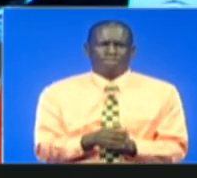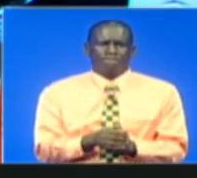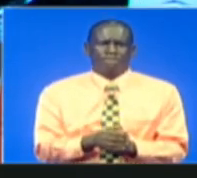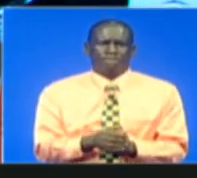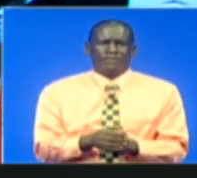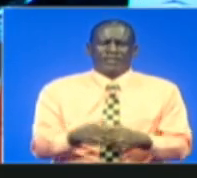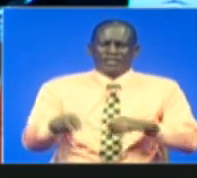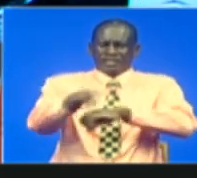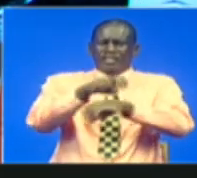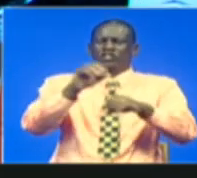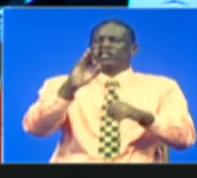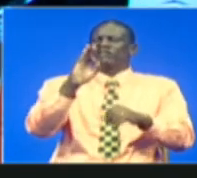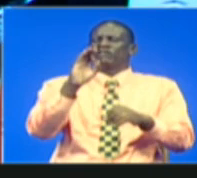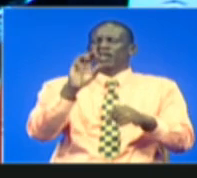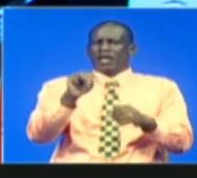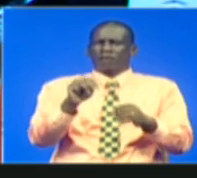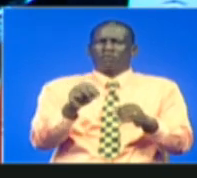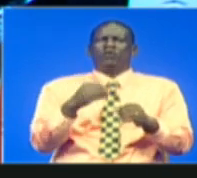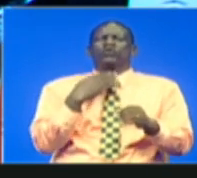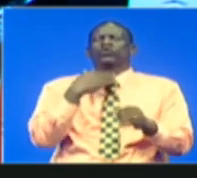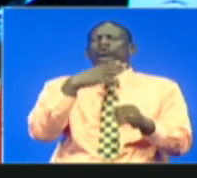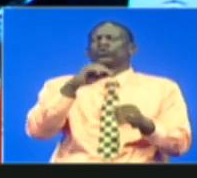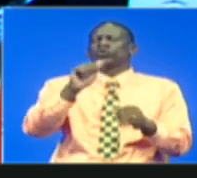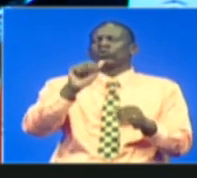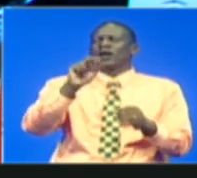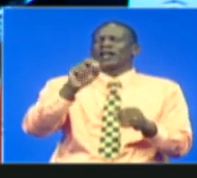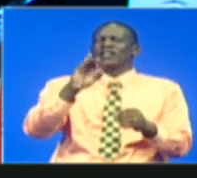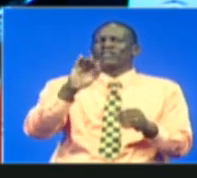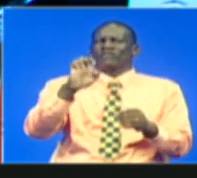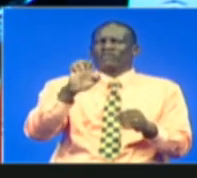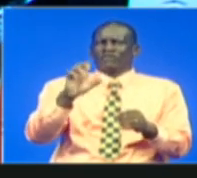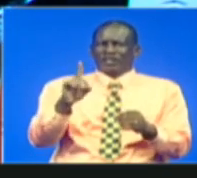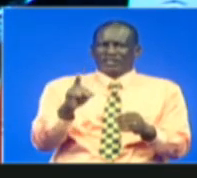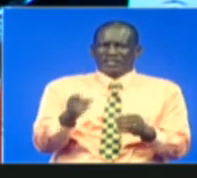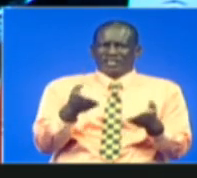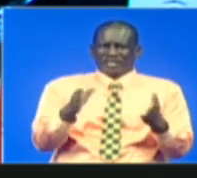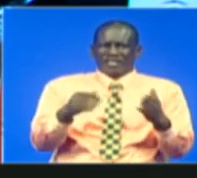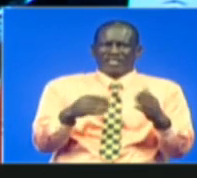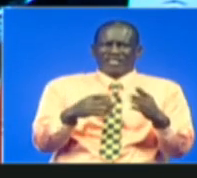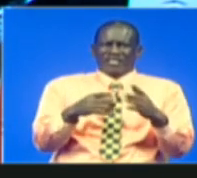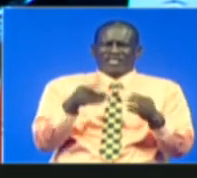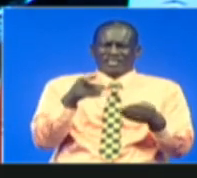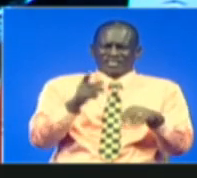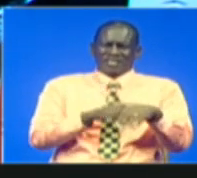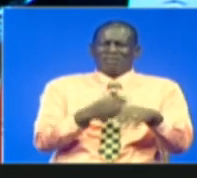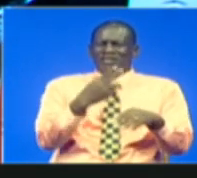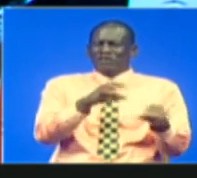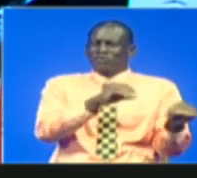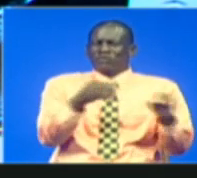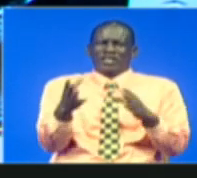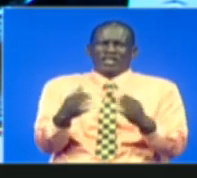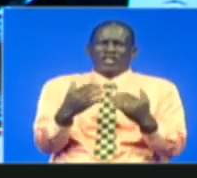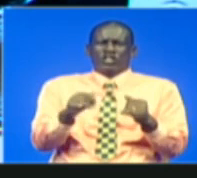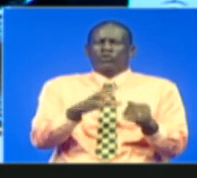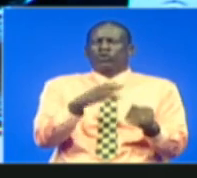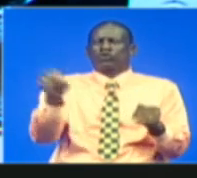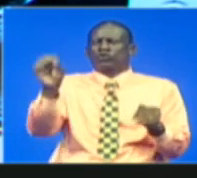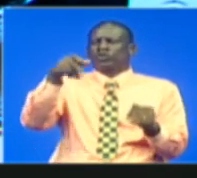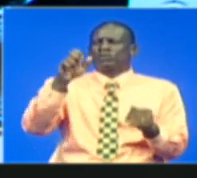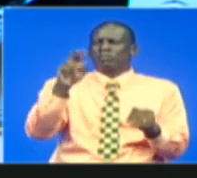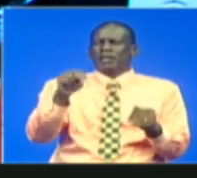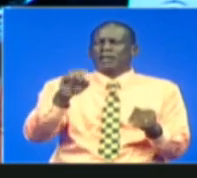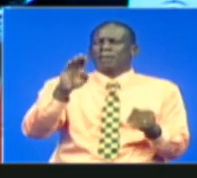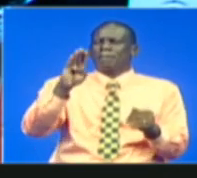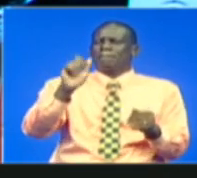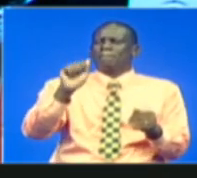Nation FC itakuwa inawania kwenda kule Anfield hapa ikiwa ndo safari hii naona wakienda. Tuvuke mipaka na tuingie Hispania, na ni kwamba